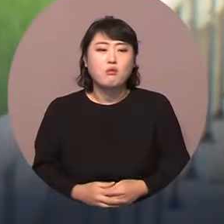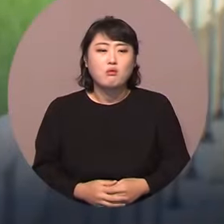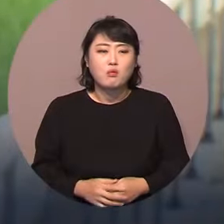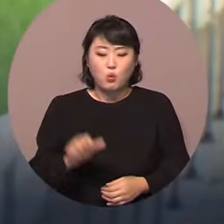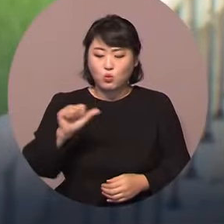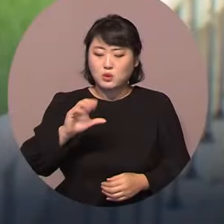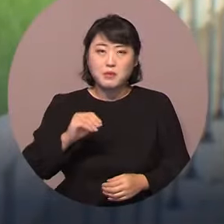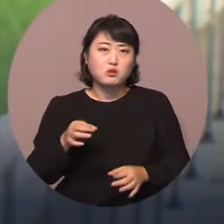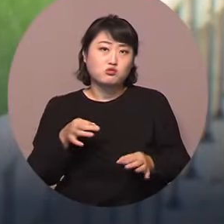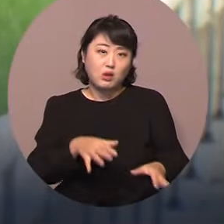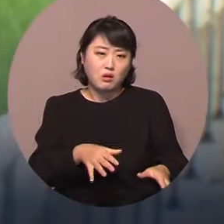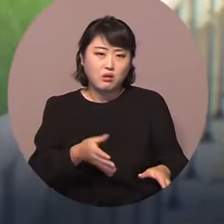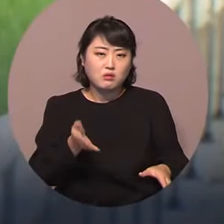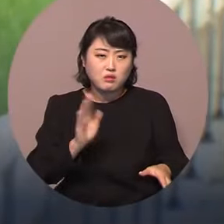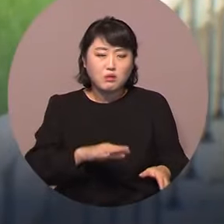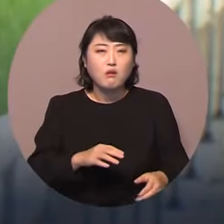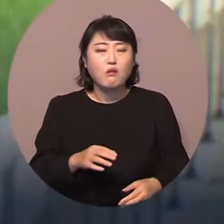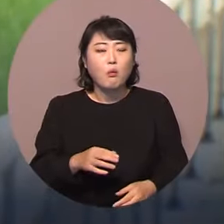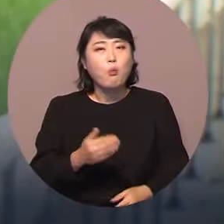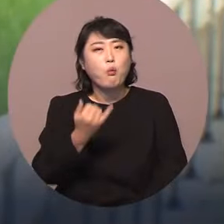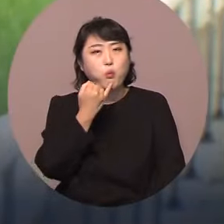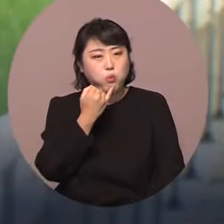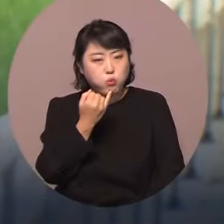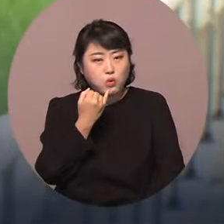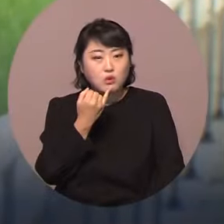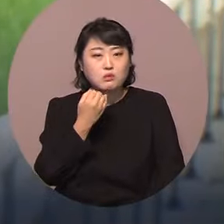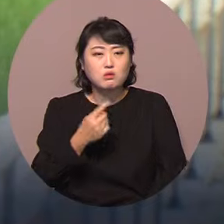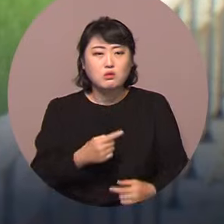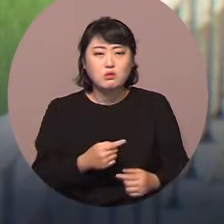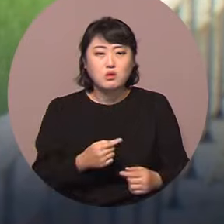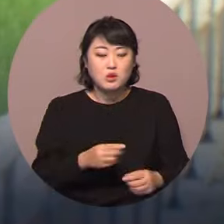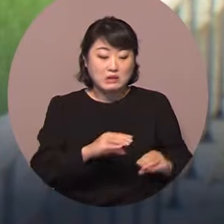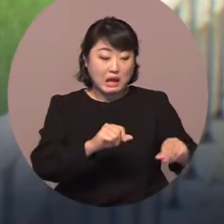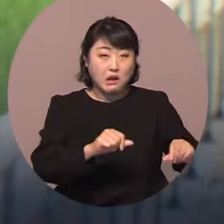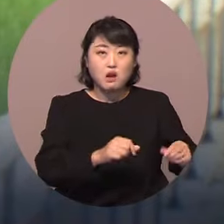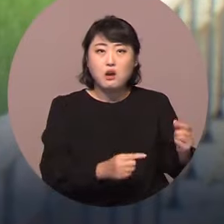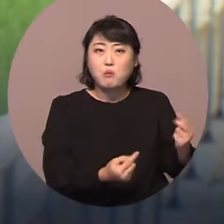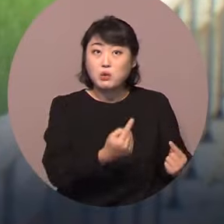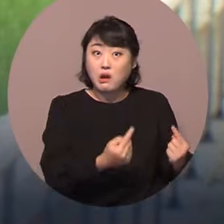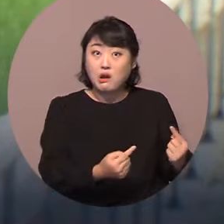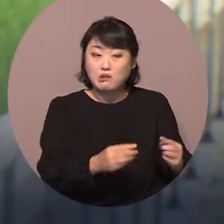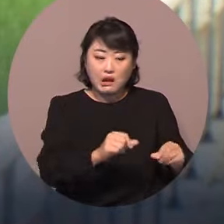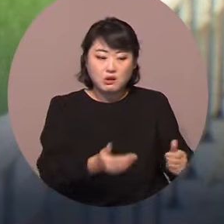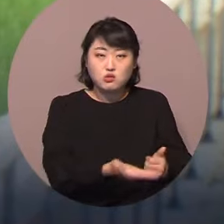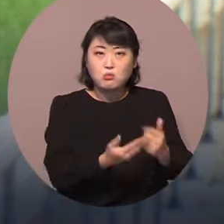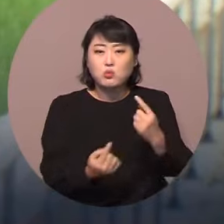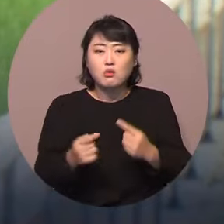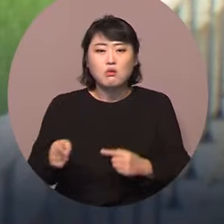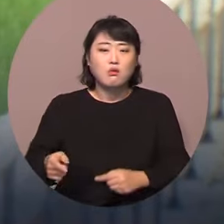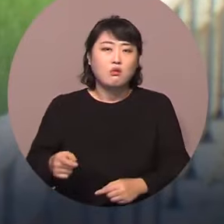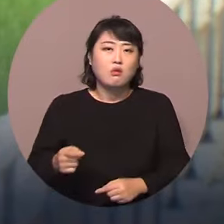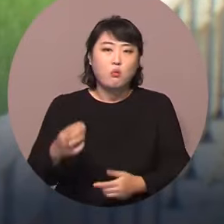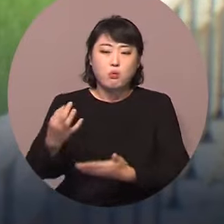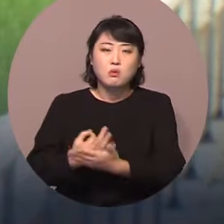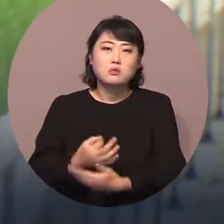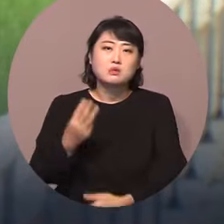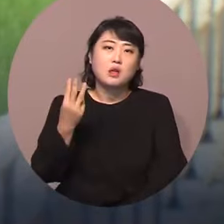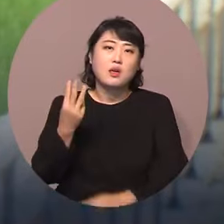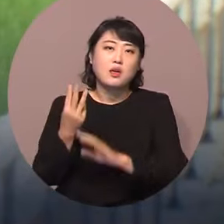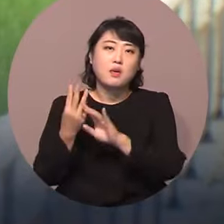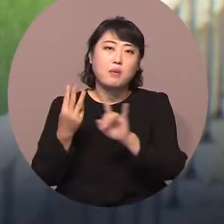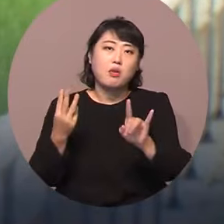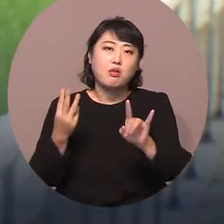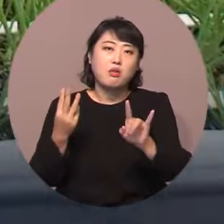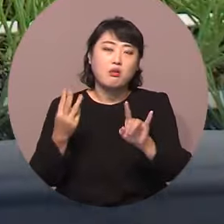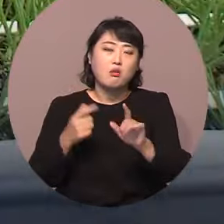투자할 가치는 있고 그거 대비해서 약 그 기존에 그 토경 제배 할 때보다 소득은 한